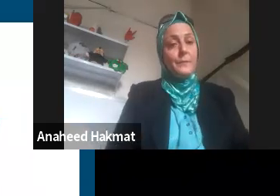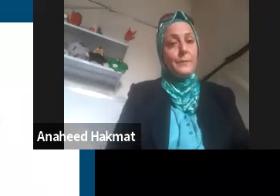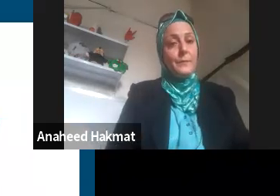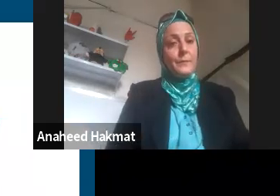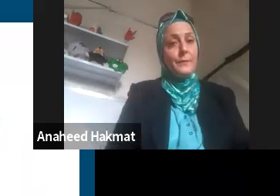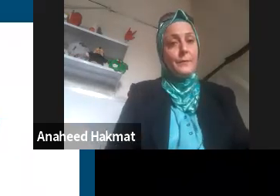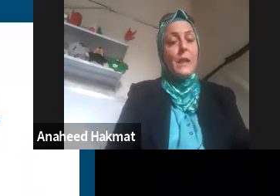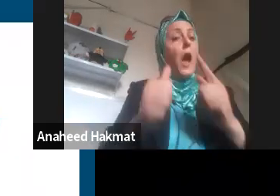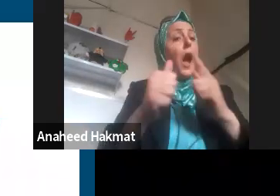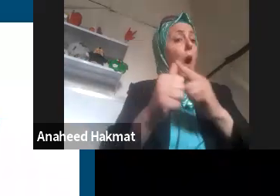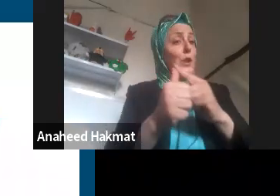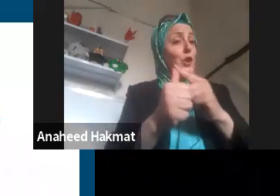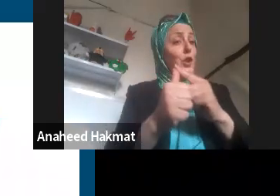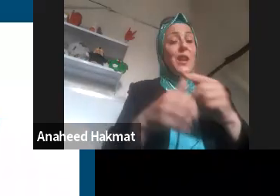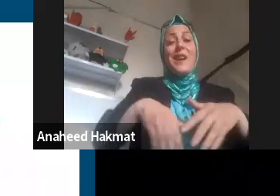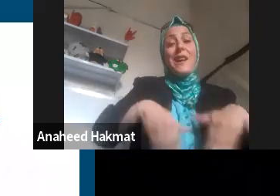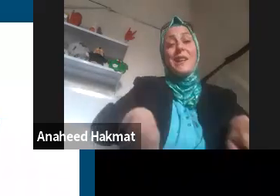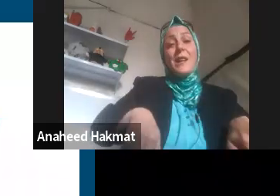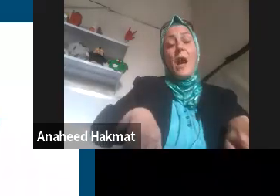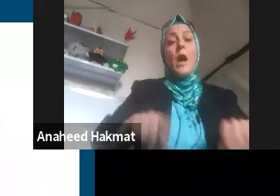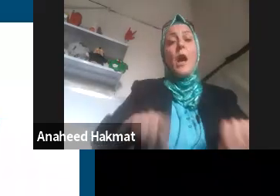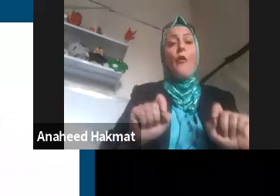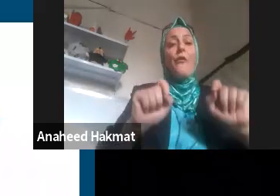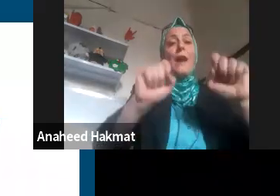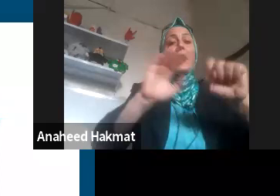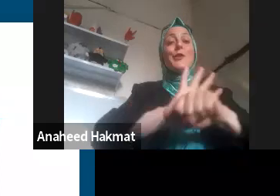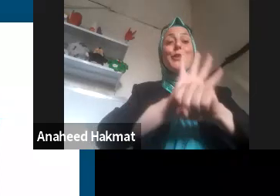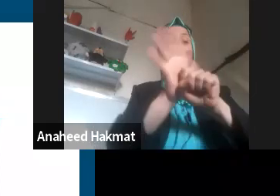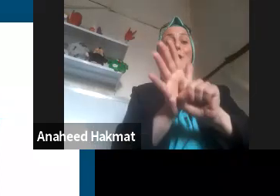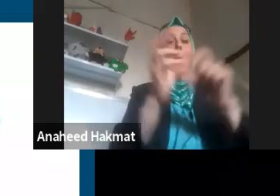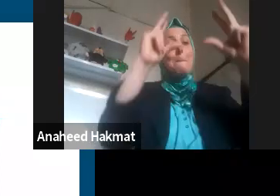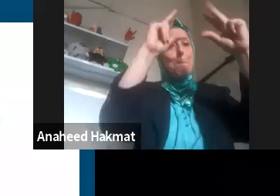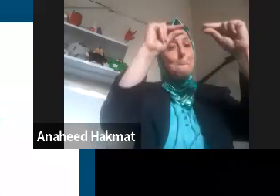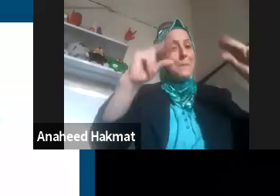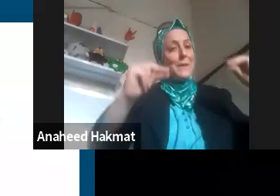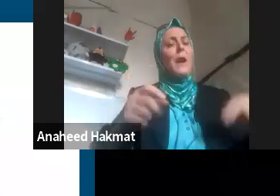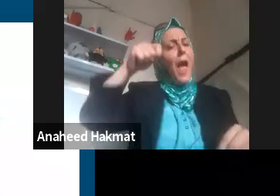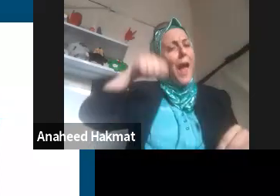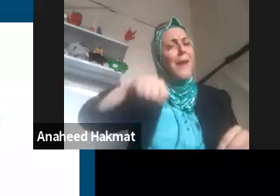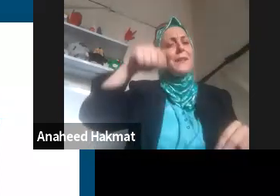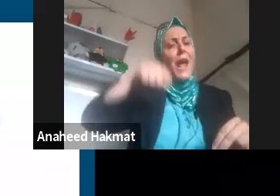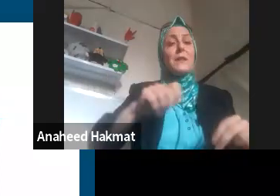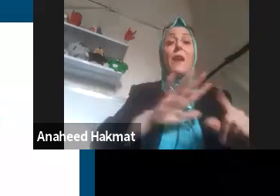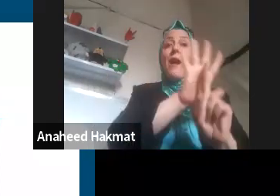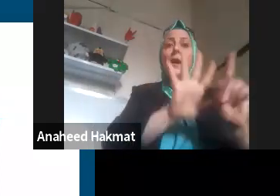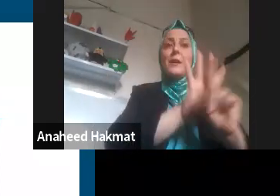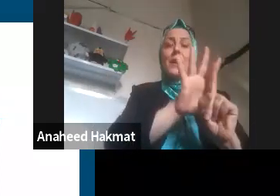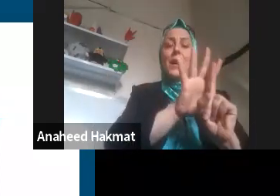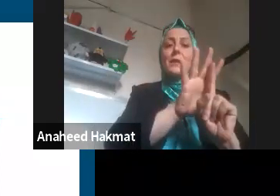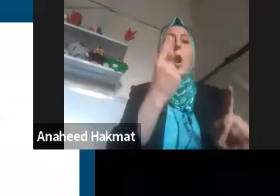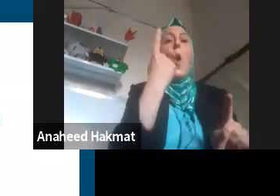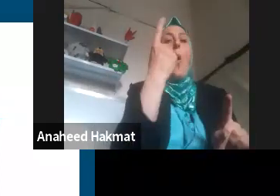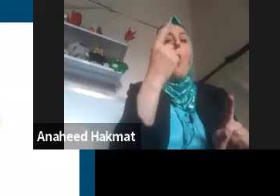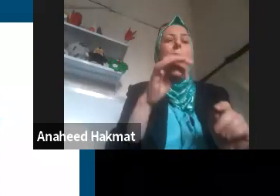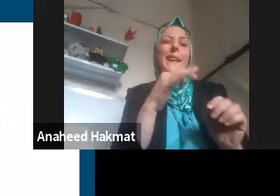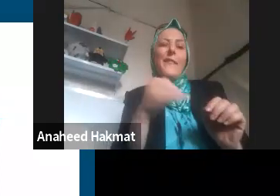أول شيء الإعاقة وفيروس كورونا بلبنان، أكيد تأثر أكثر من 1.2 مليون